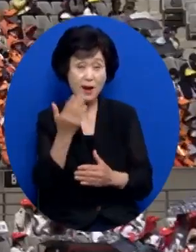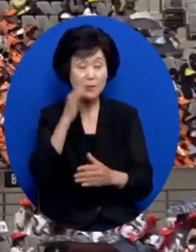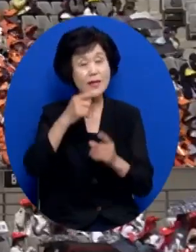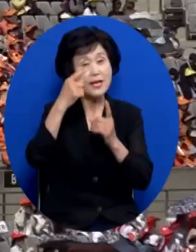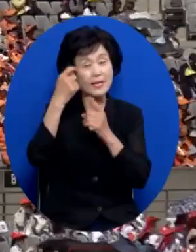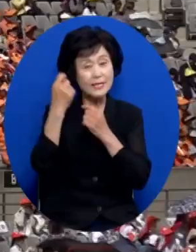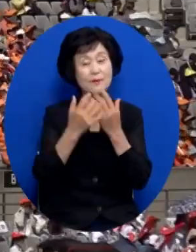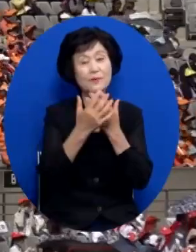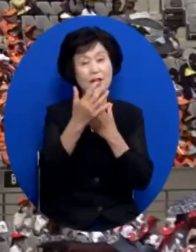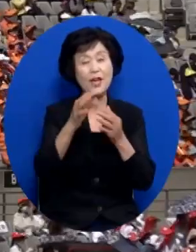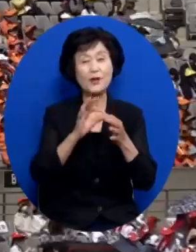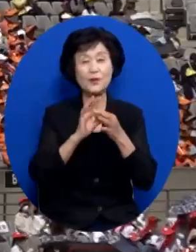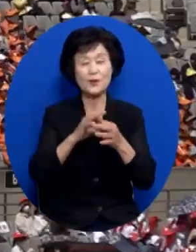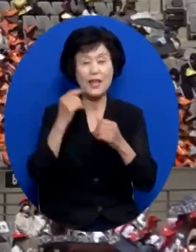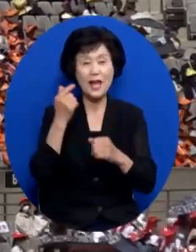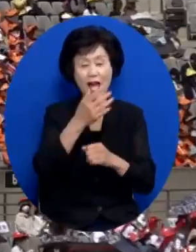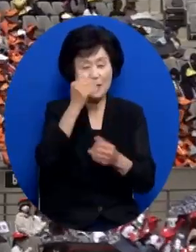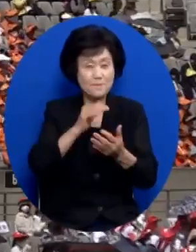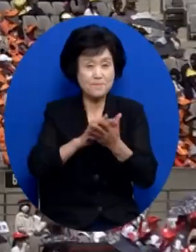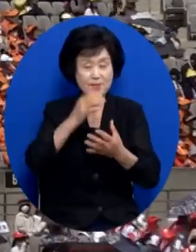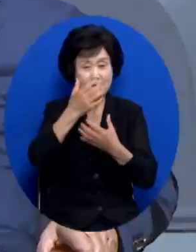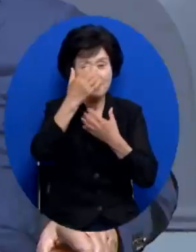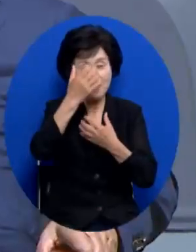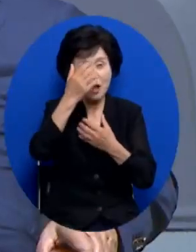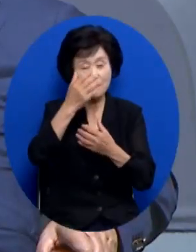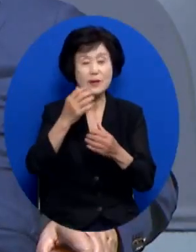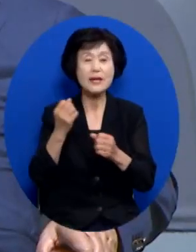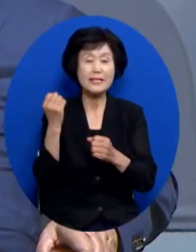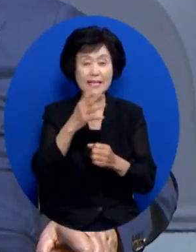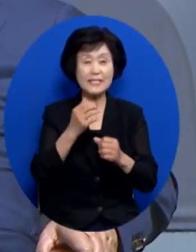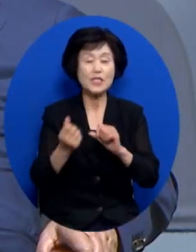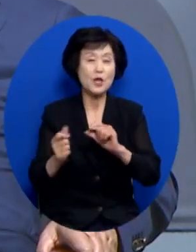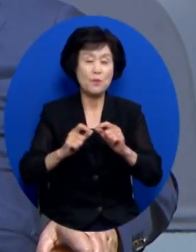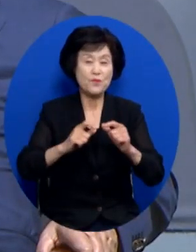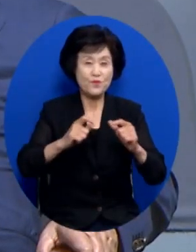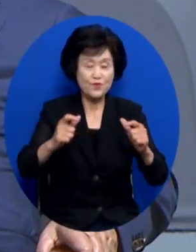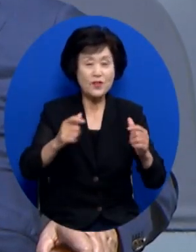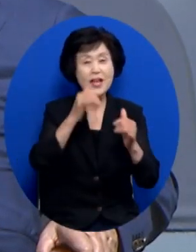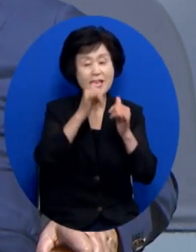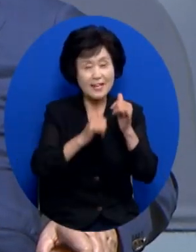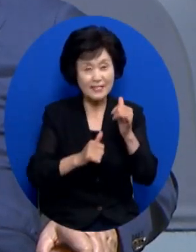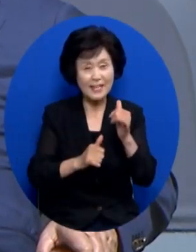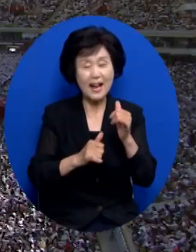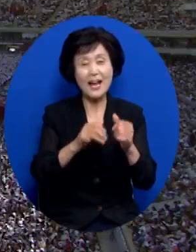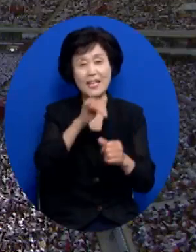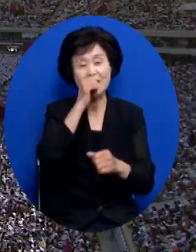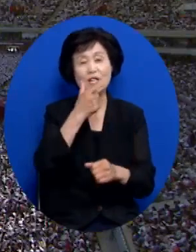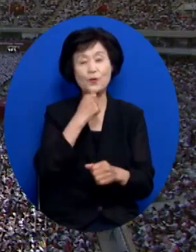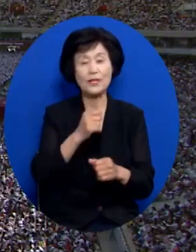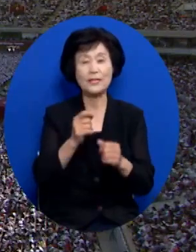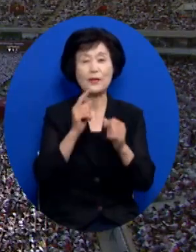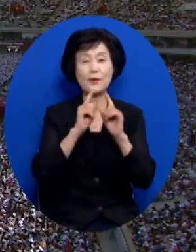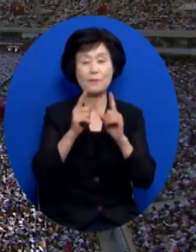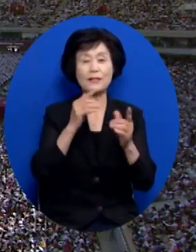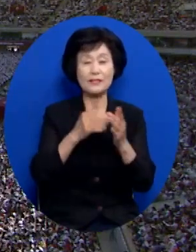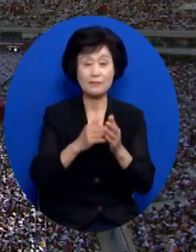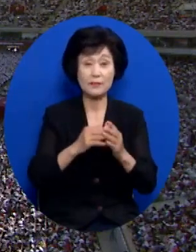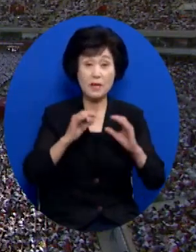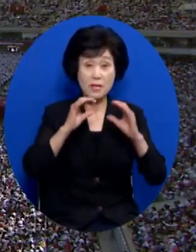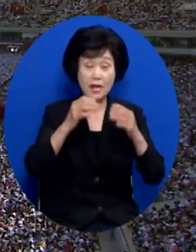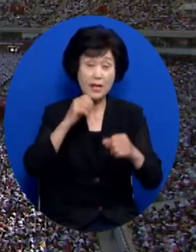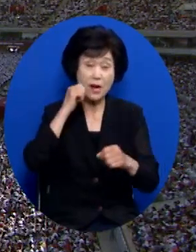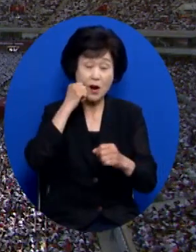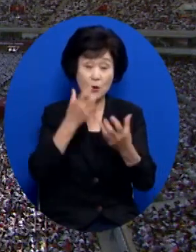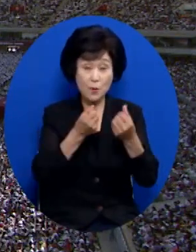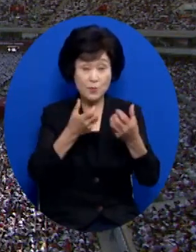아름다운 열정이 타오르고 한국교회가 새 부흥의 역사를 써내려갈 수 있길 바란다고 전했습니다. 김 지사는 나라가 어렵고 분열될